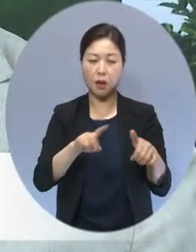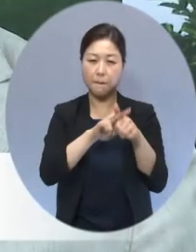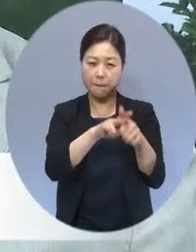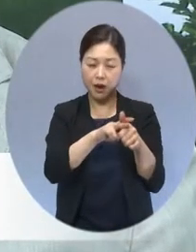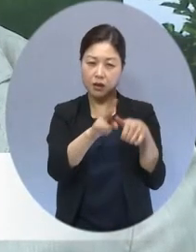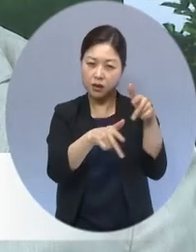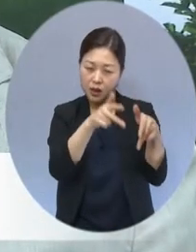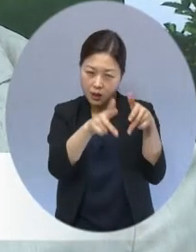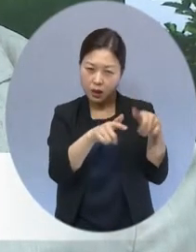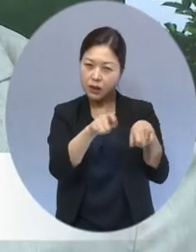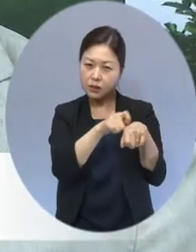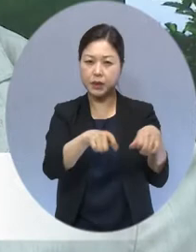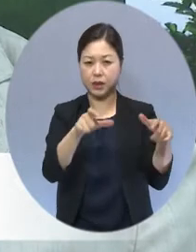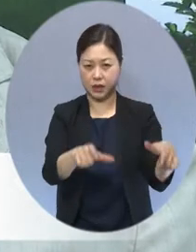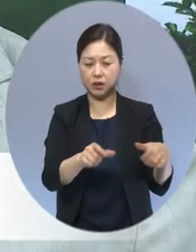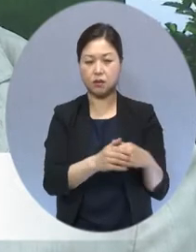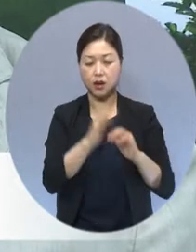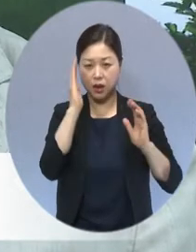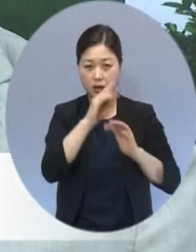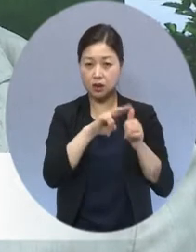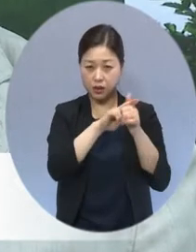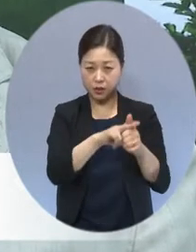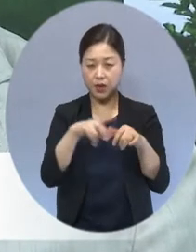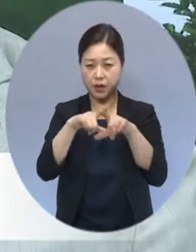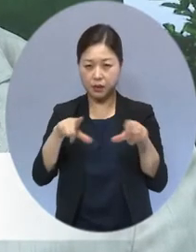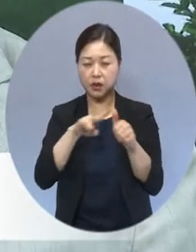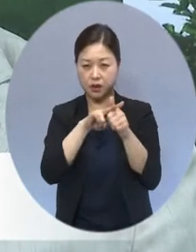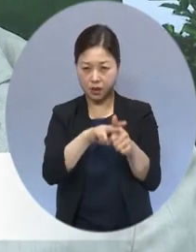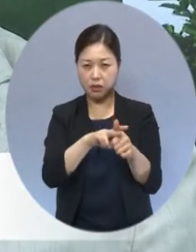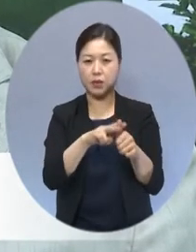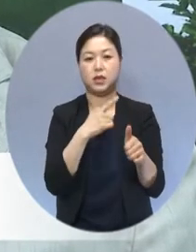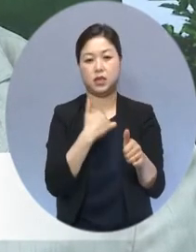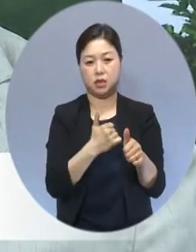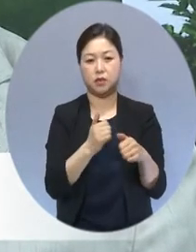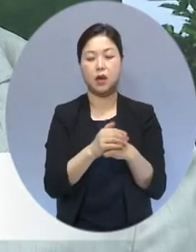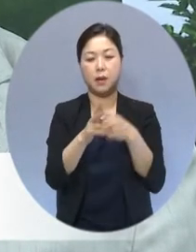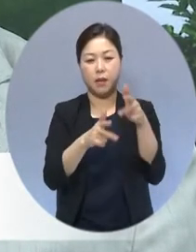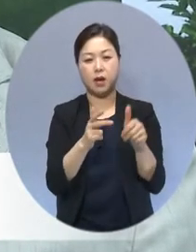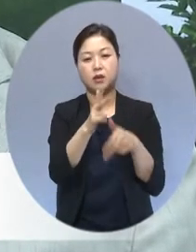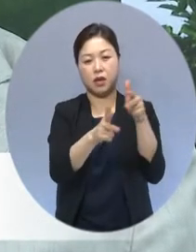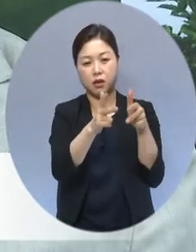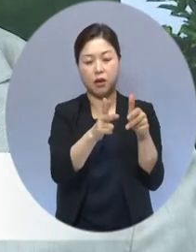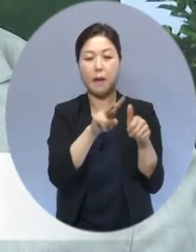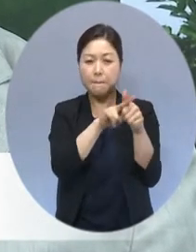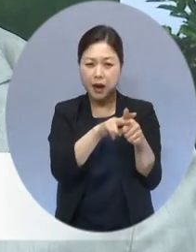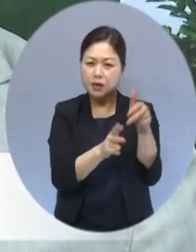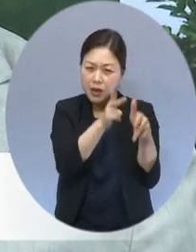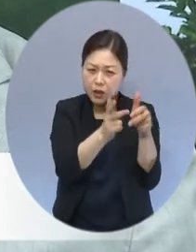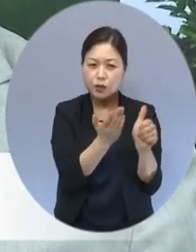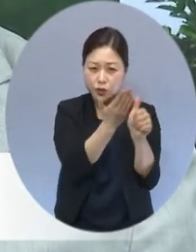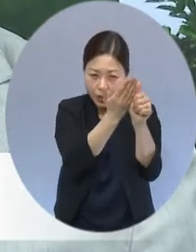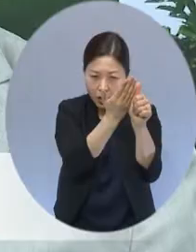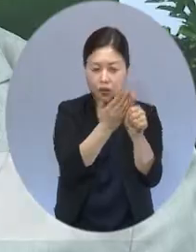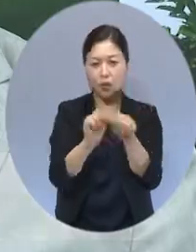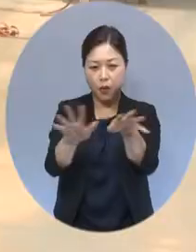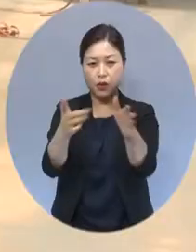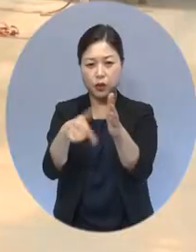특구지역으로 학생승마, 일반인 승마 체험 등 말산업 육성과 대중화를 위해 지속적인 지원을 하고